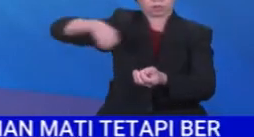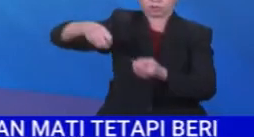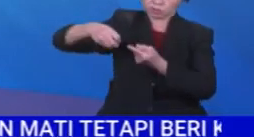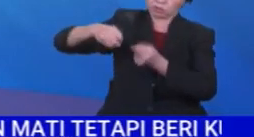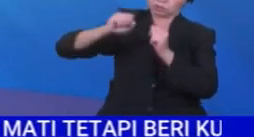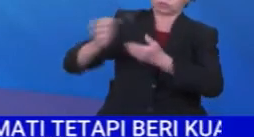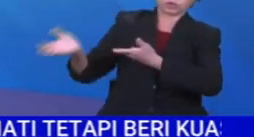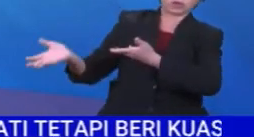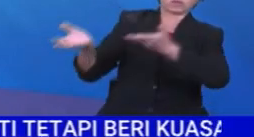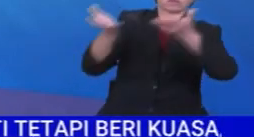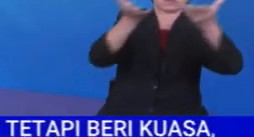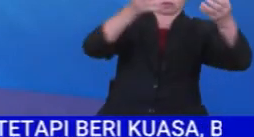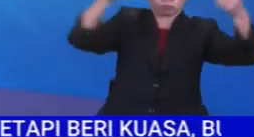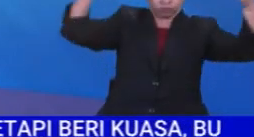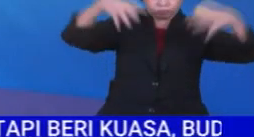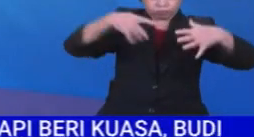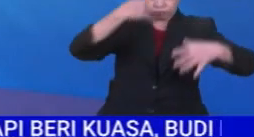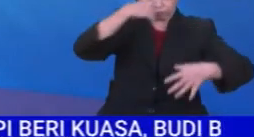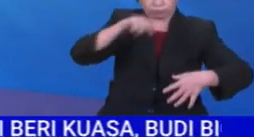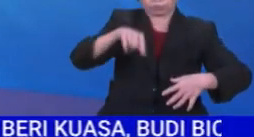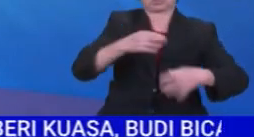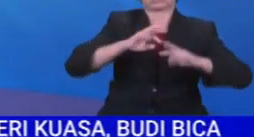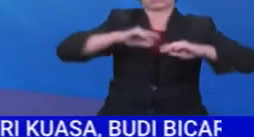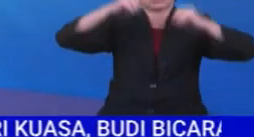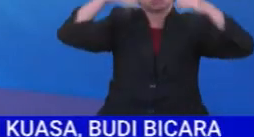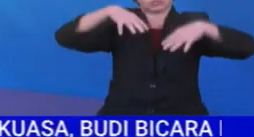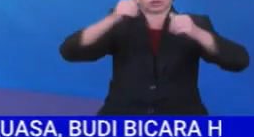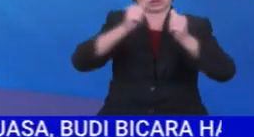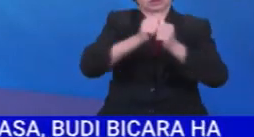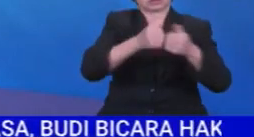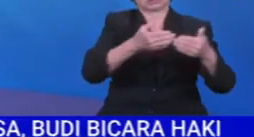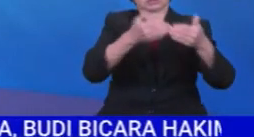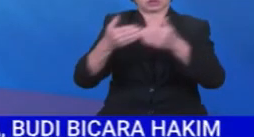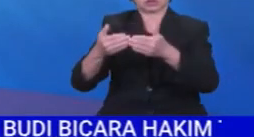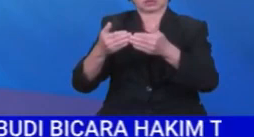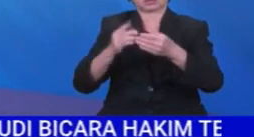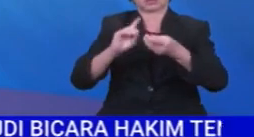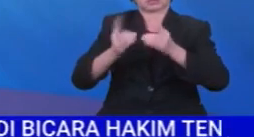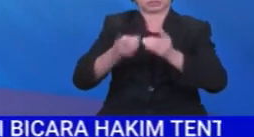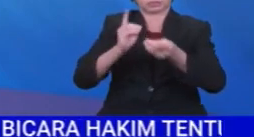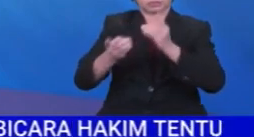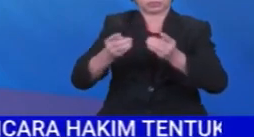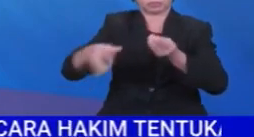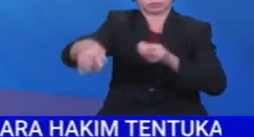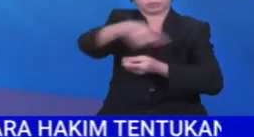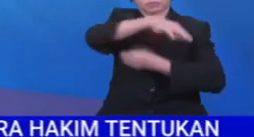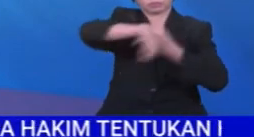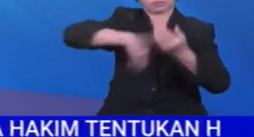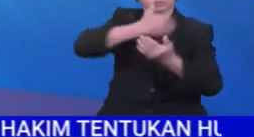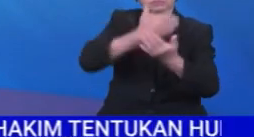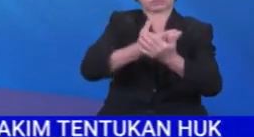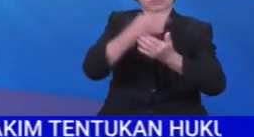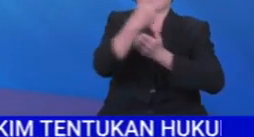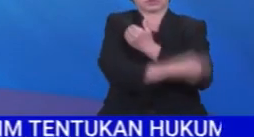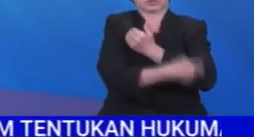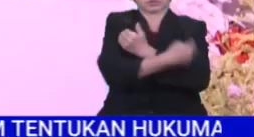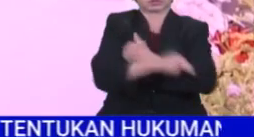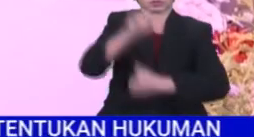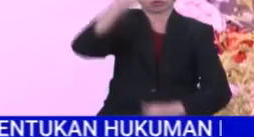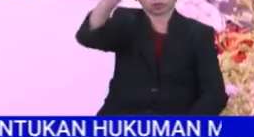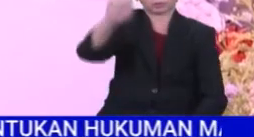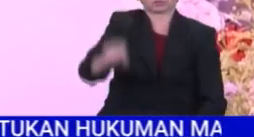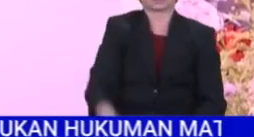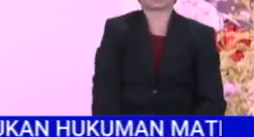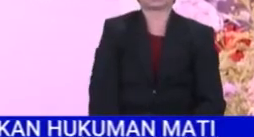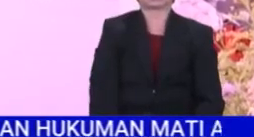membawa lebih banyak limpahan manfaat termasuk penyikatan ketersambungan digital di seluruh pelosok negeri ini